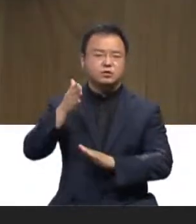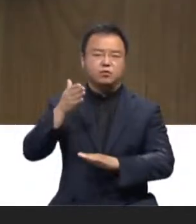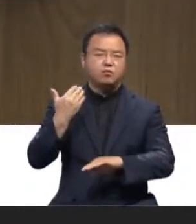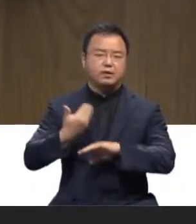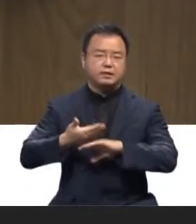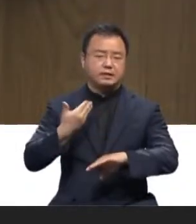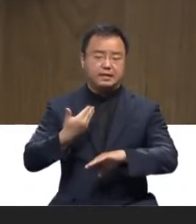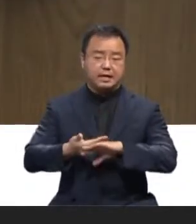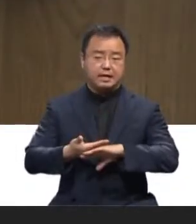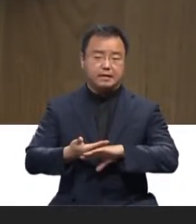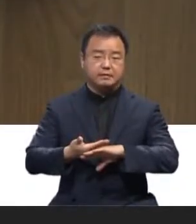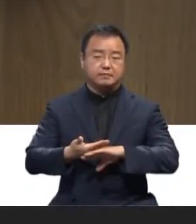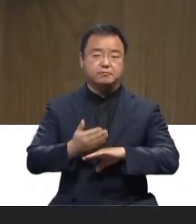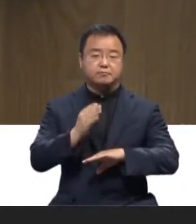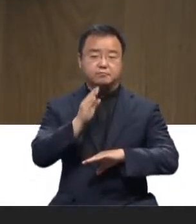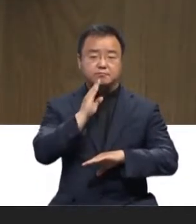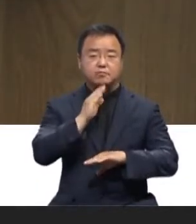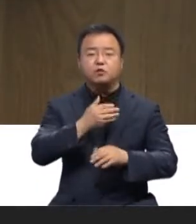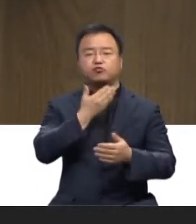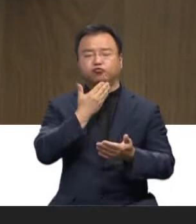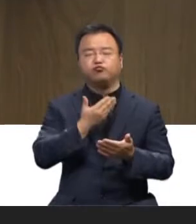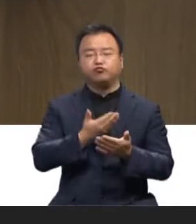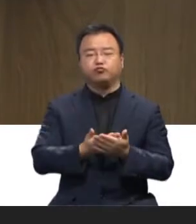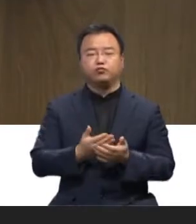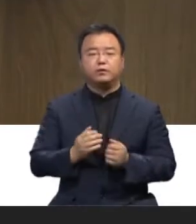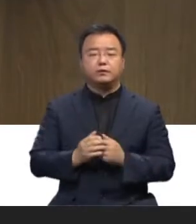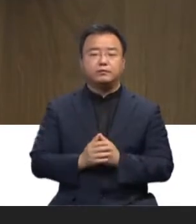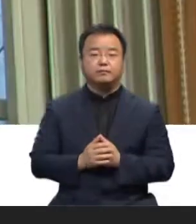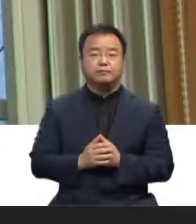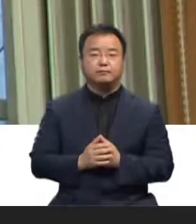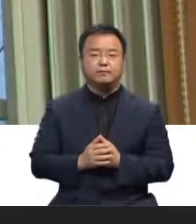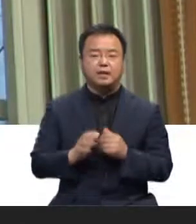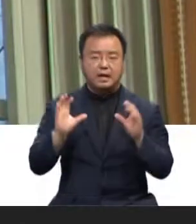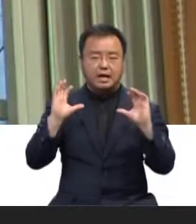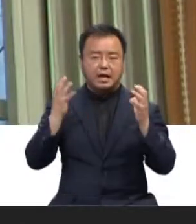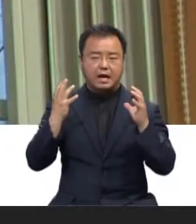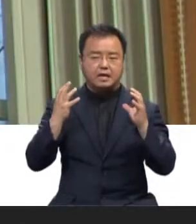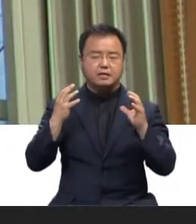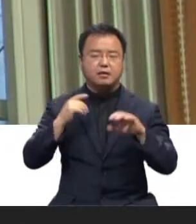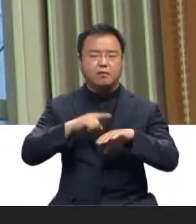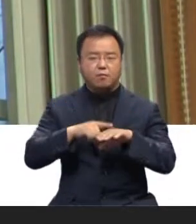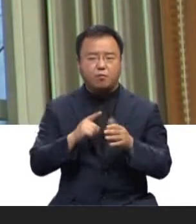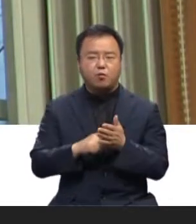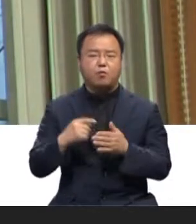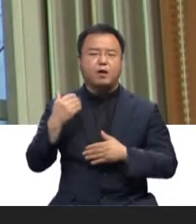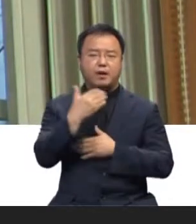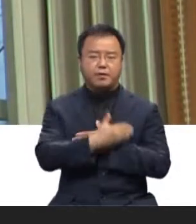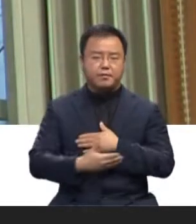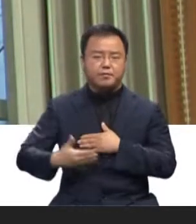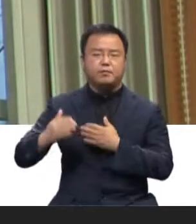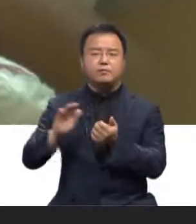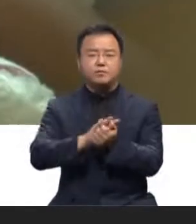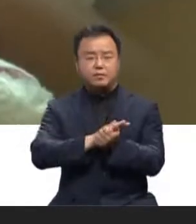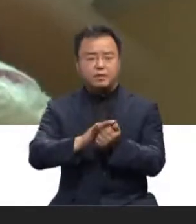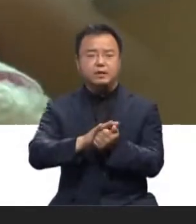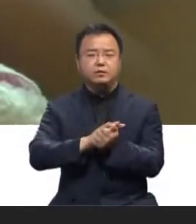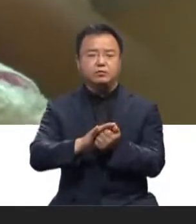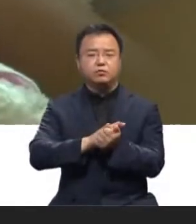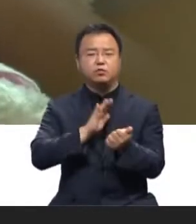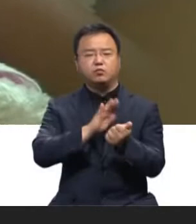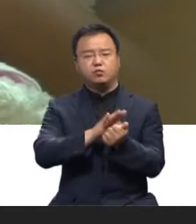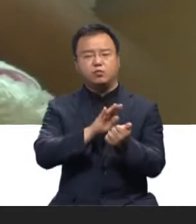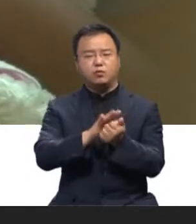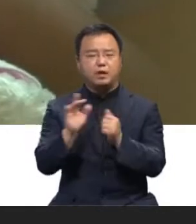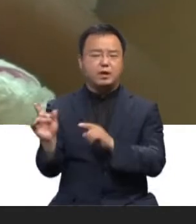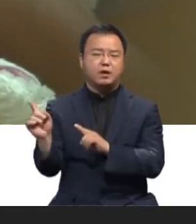하고 틀린 중요한 꼬인 트라고 보구요 아이들의 그 심 씨를 좀더 어루만져주고 회복을